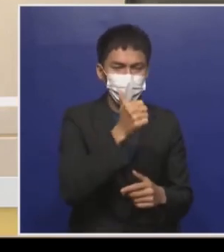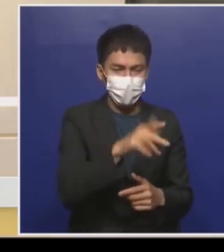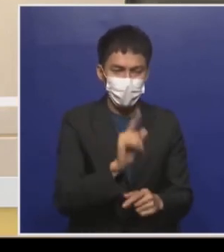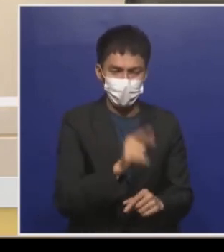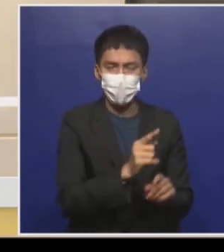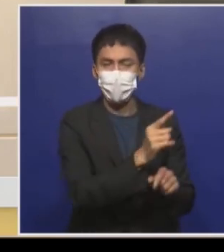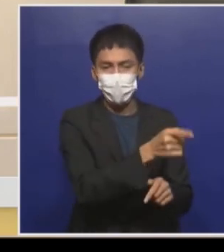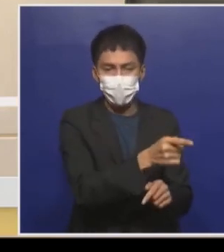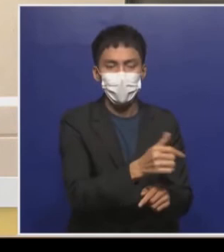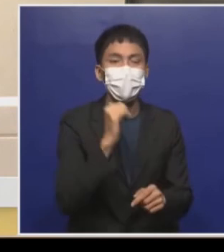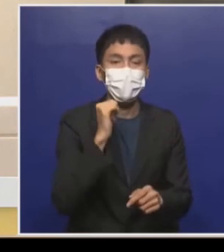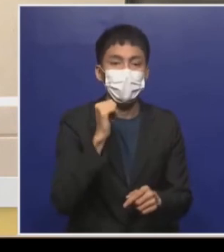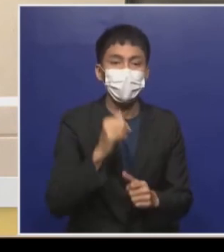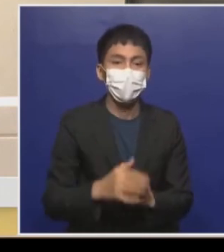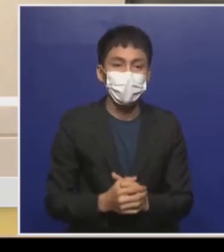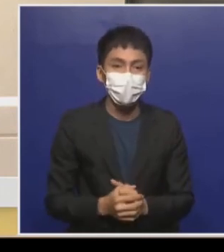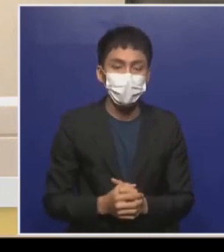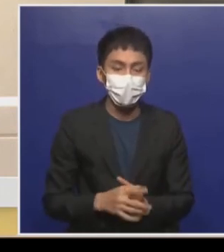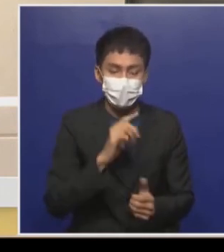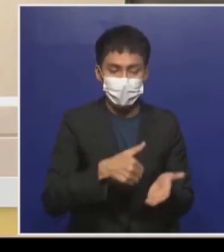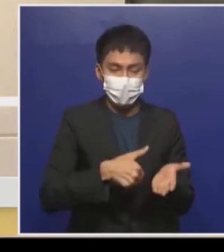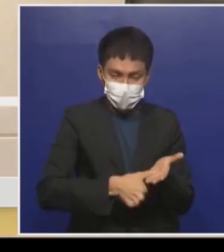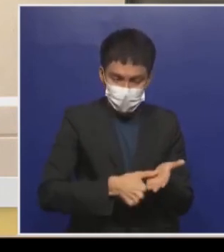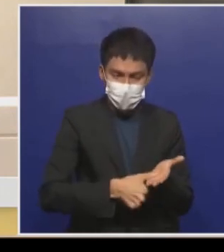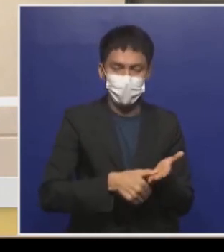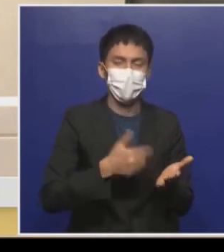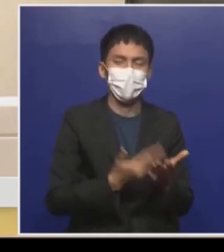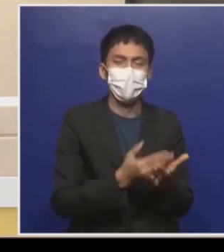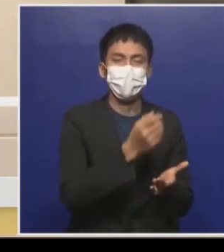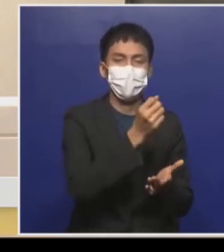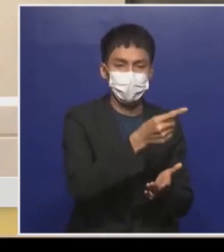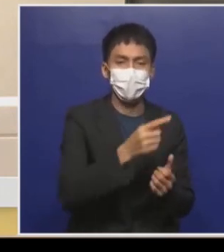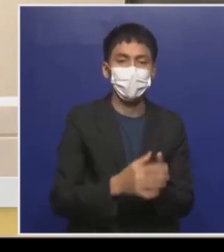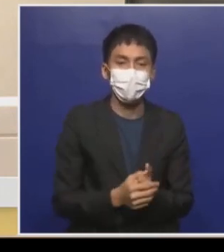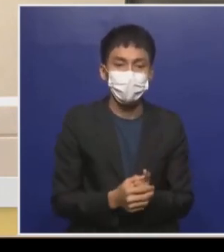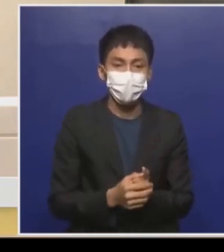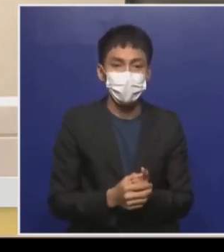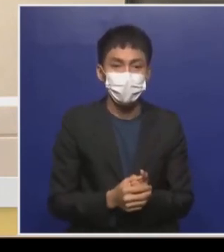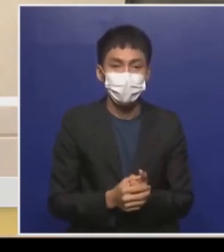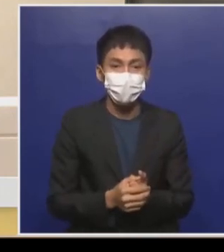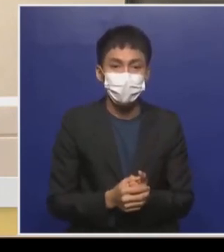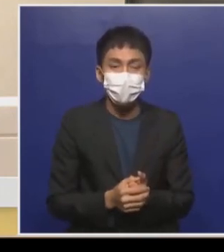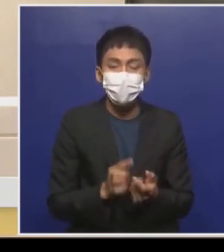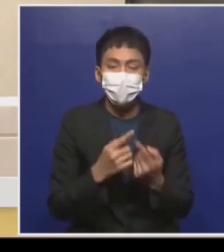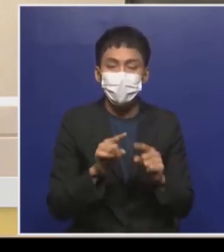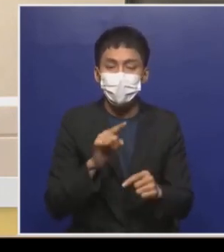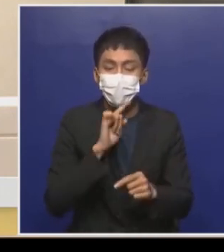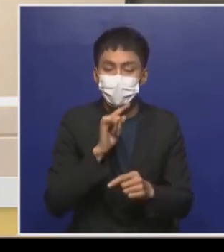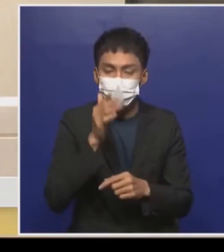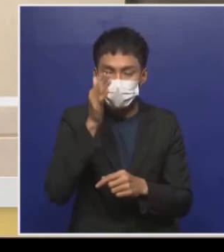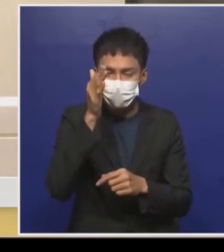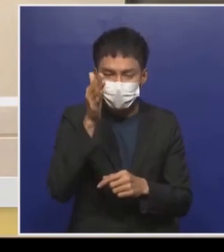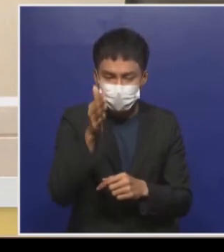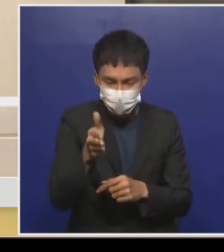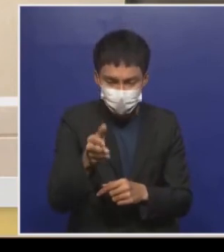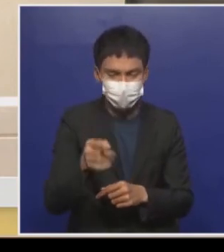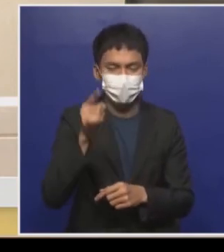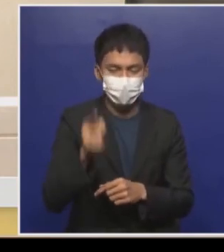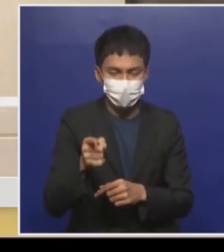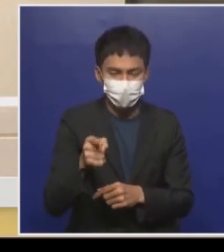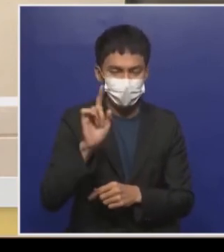ตองคงไ้นี่อยผมต้องชำระแต่วอยจะกลาเป็ว่าถ้าถงวันนั้นทจำเป็นต้เลือก